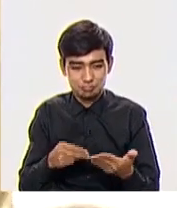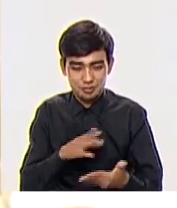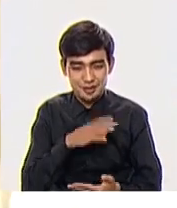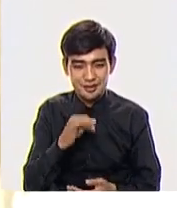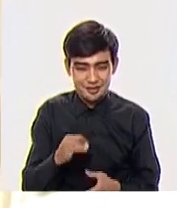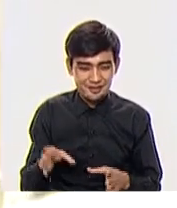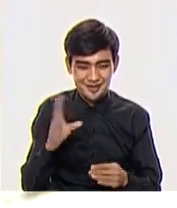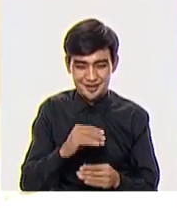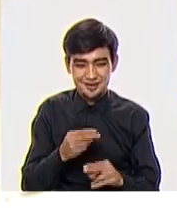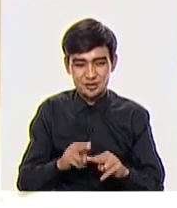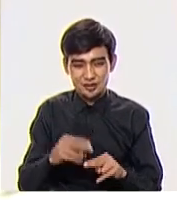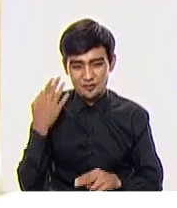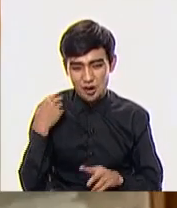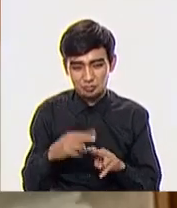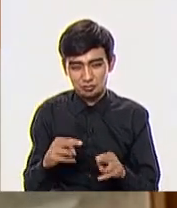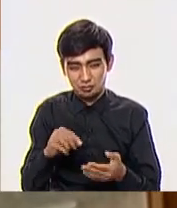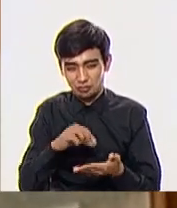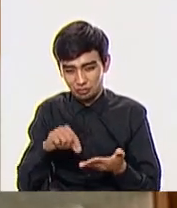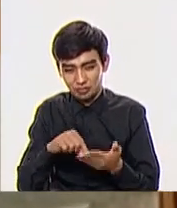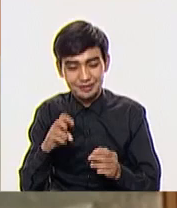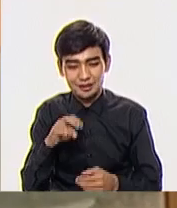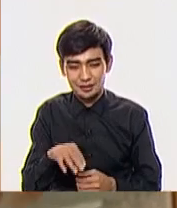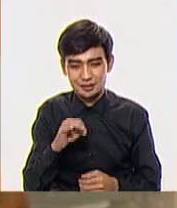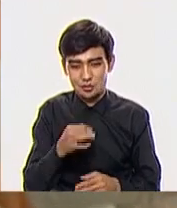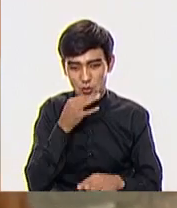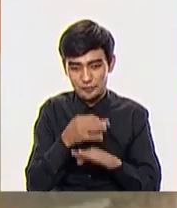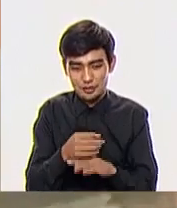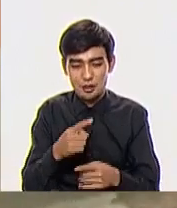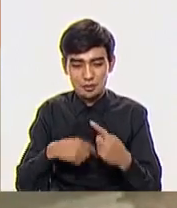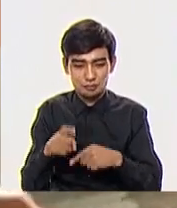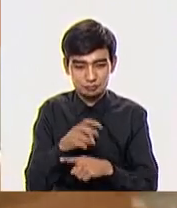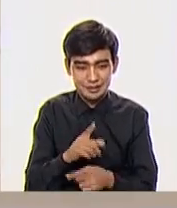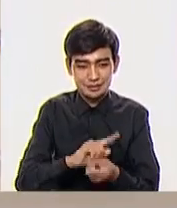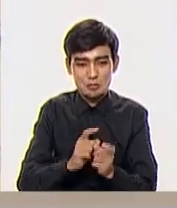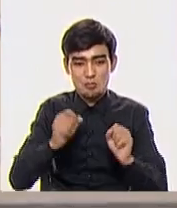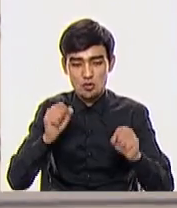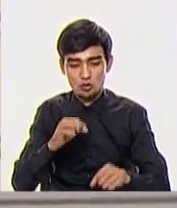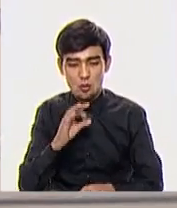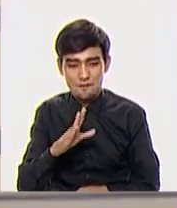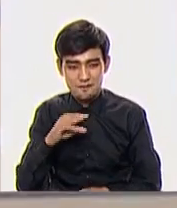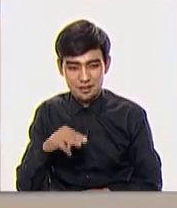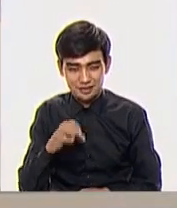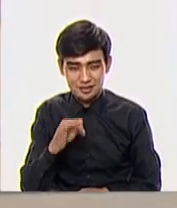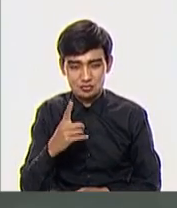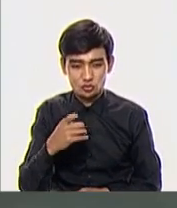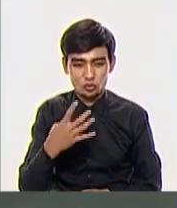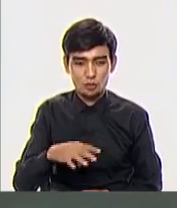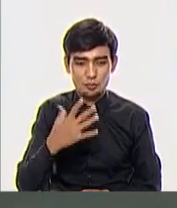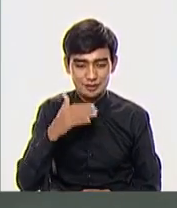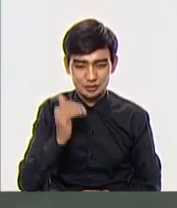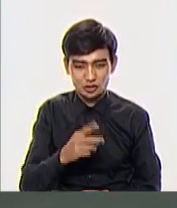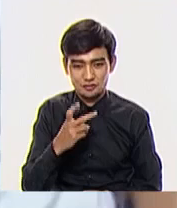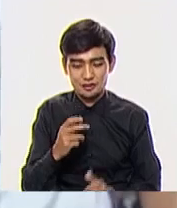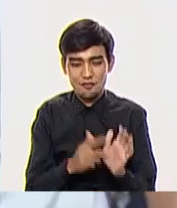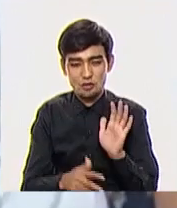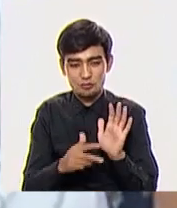шәкірттер өз нұсқасын бұрынғыдай шимайламай белгілеп кеткен жауабына қайтадан оралып өзгерте алады. ОБТ-ға 145.288 түлек